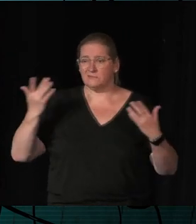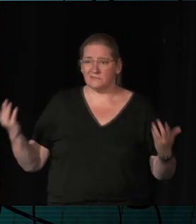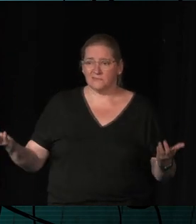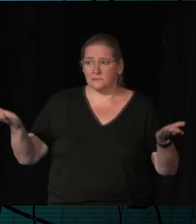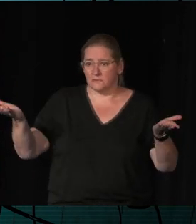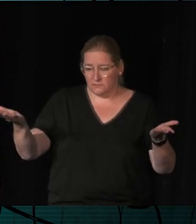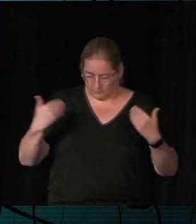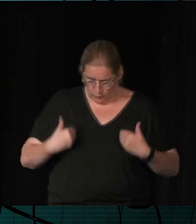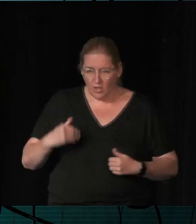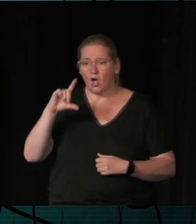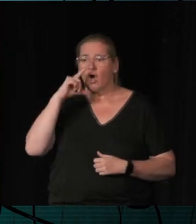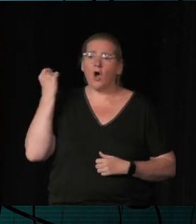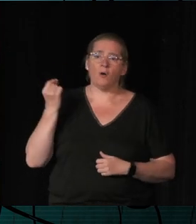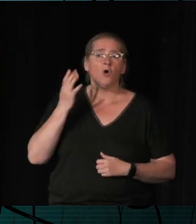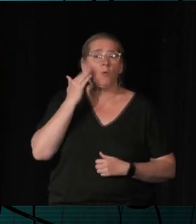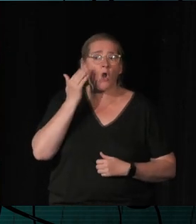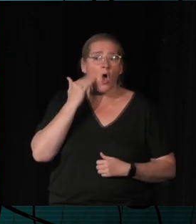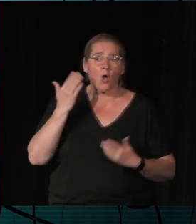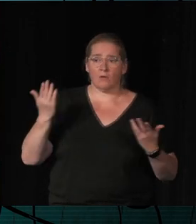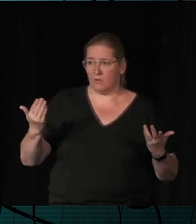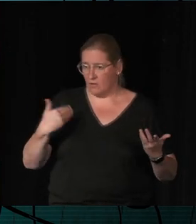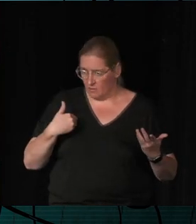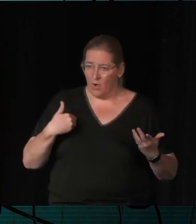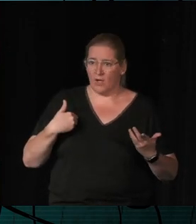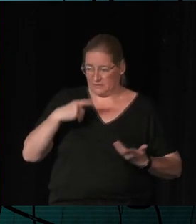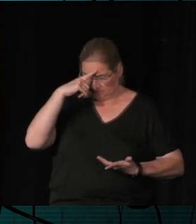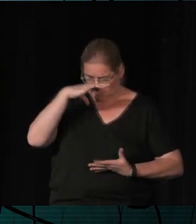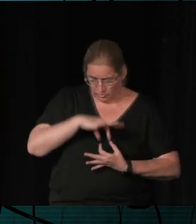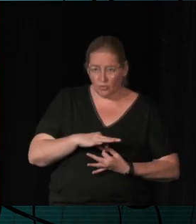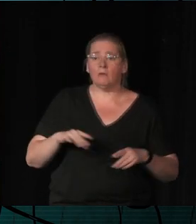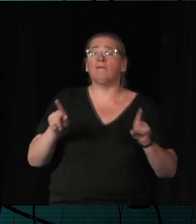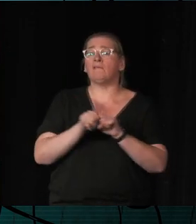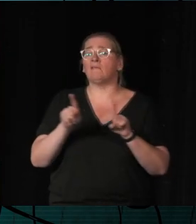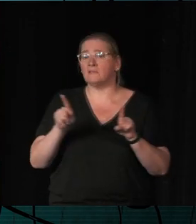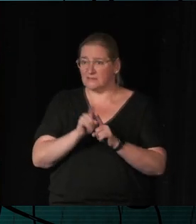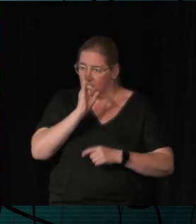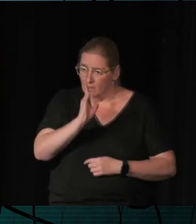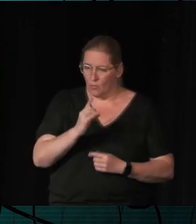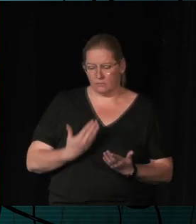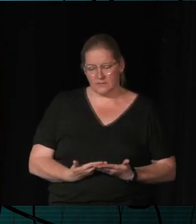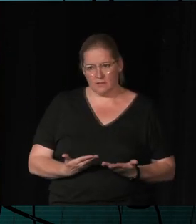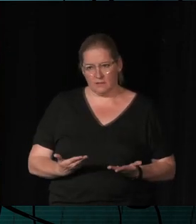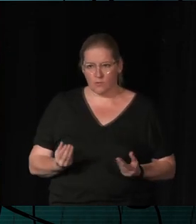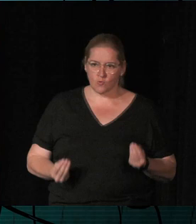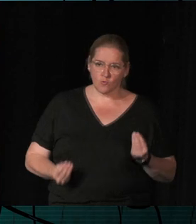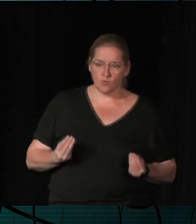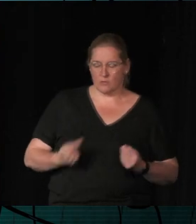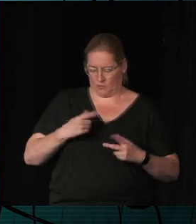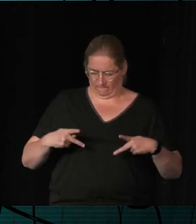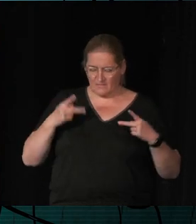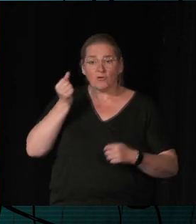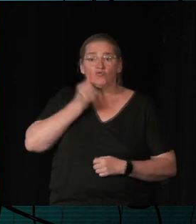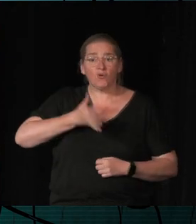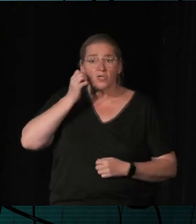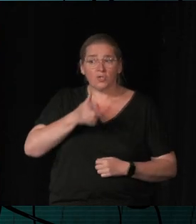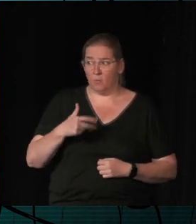tant qu'homme blanc 6-7, effectivement, c'est une question épineuse. Dans mon existence, je ressens rarement